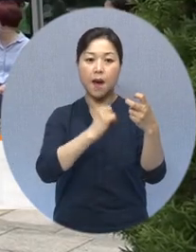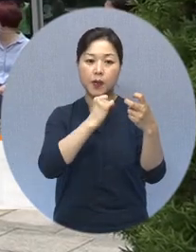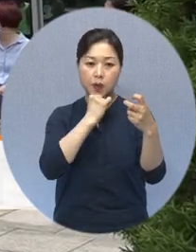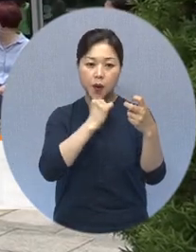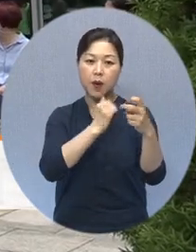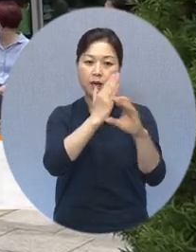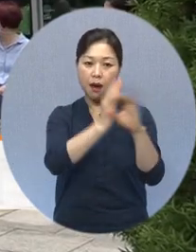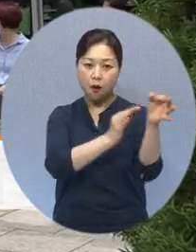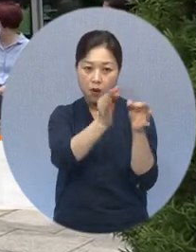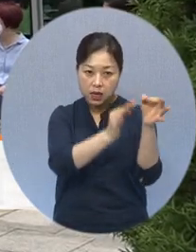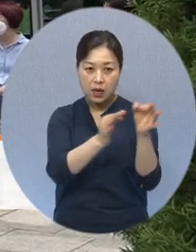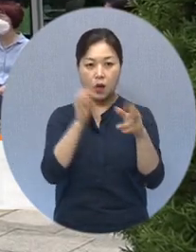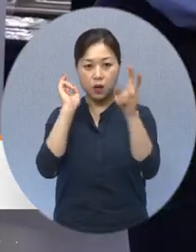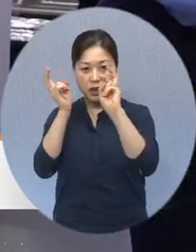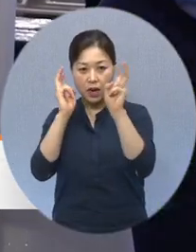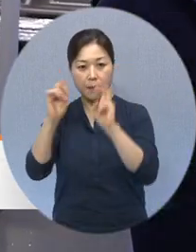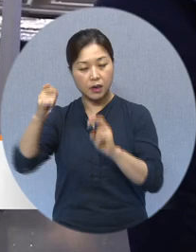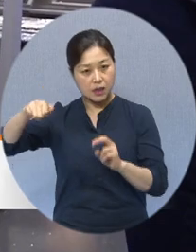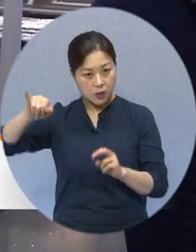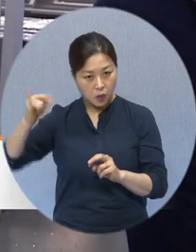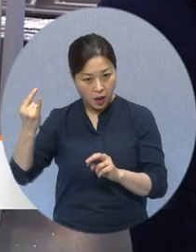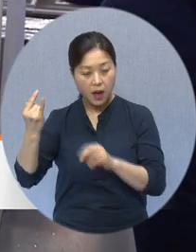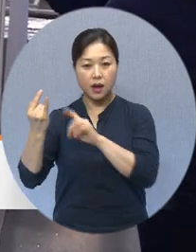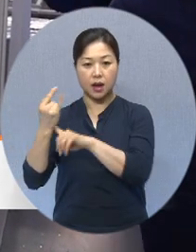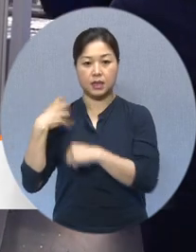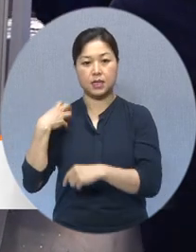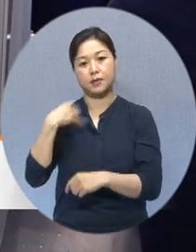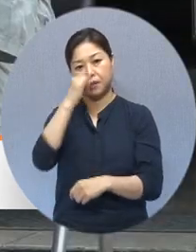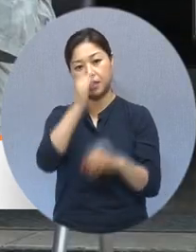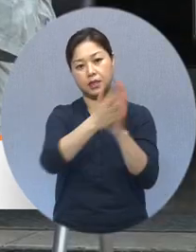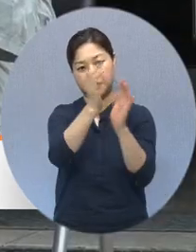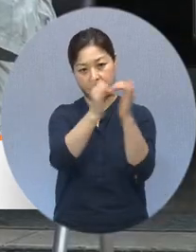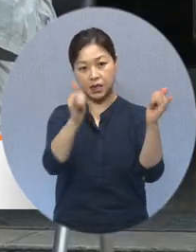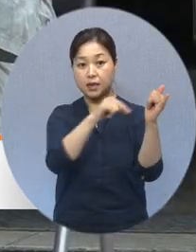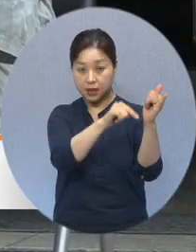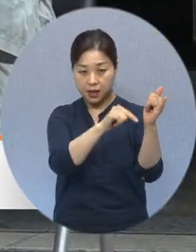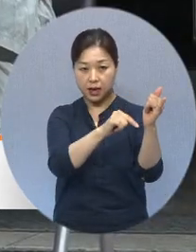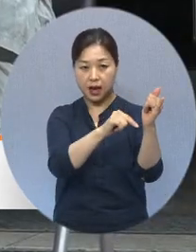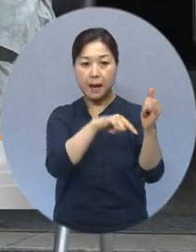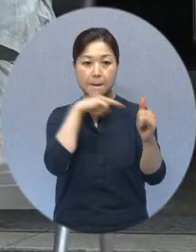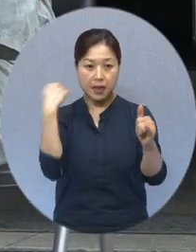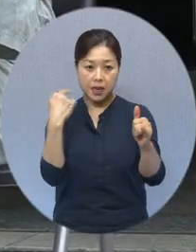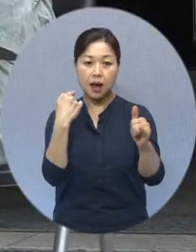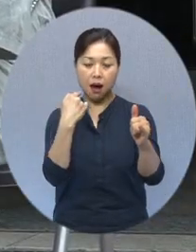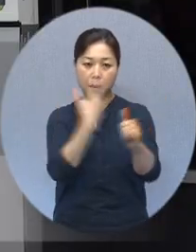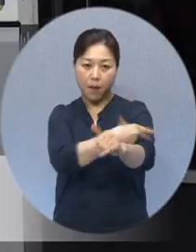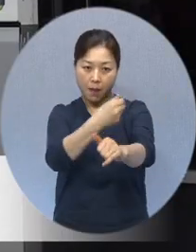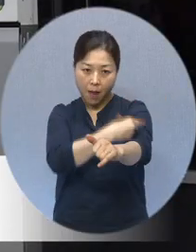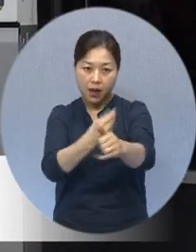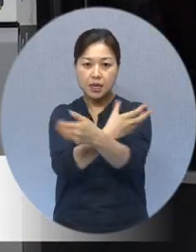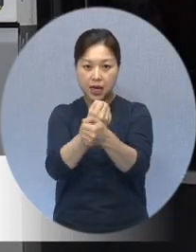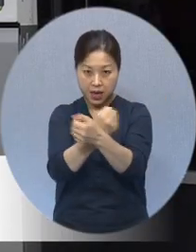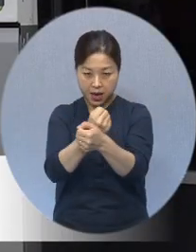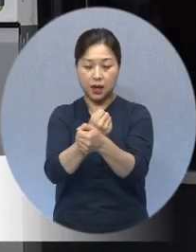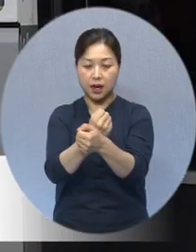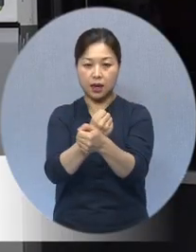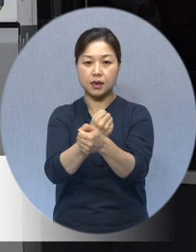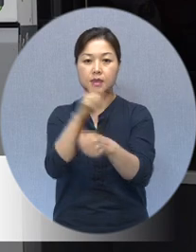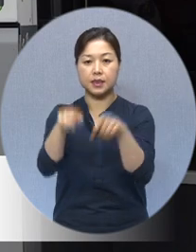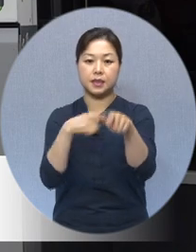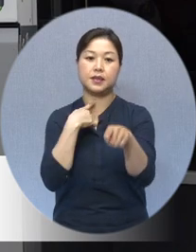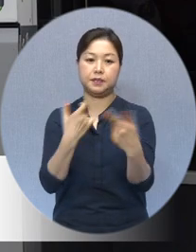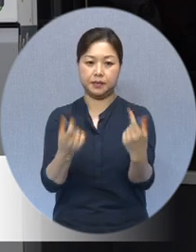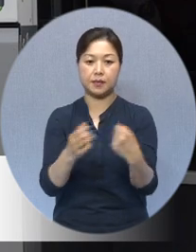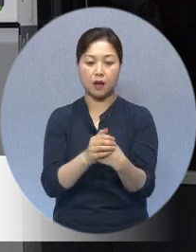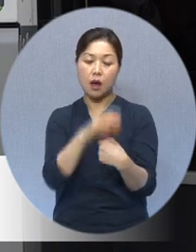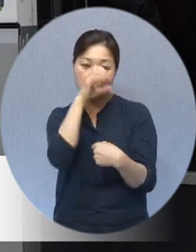모임인 명지회가 주관해 시민들을 대상으로 헌혈 예약 신청을 사전에 받아 실시했습니다. 좋은 일과 함께 이제 참여할